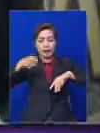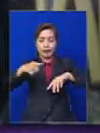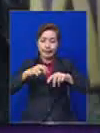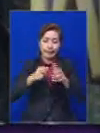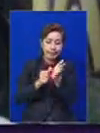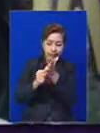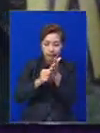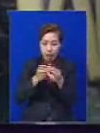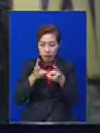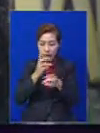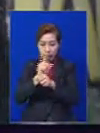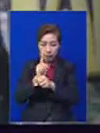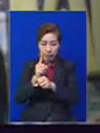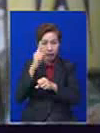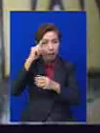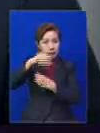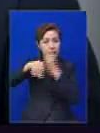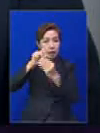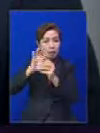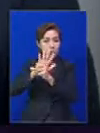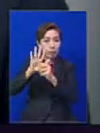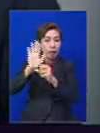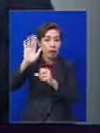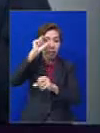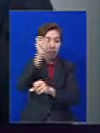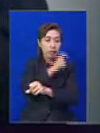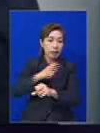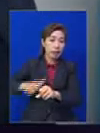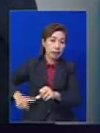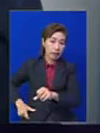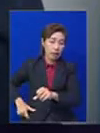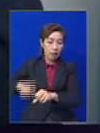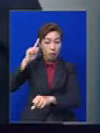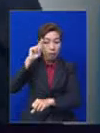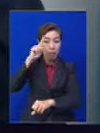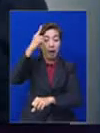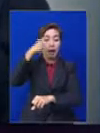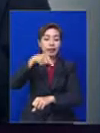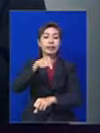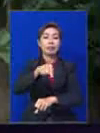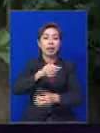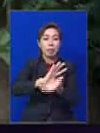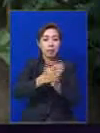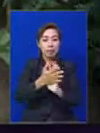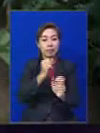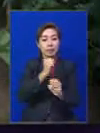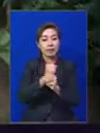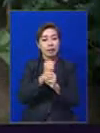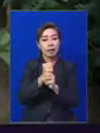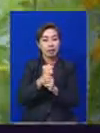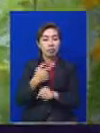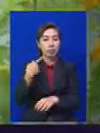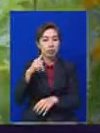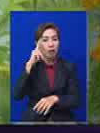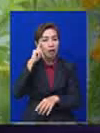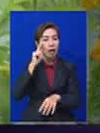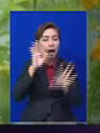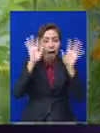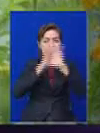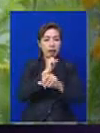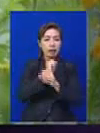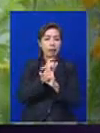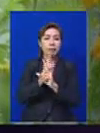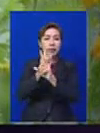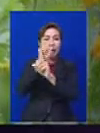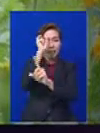ลักปรัชญาเศรษฐกิจพอเพียงของพระบาทสมเด็จพระเจ้าอยู่หัวมาปรับใช้ในพื้นที่เพื่อเป็นการเดินตามรอยพ่อเศรษฐ